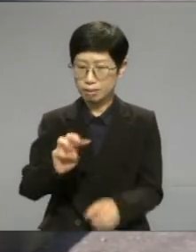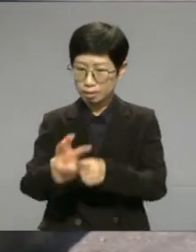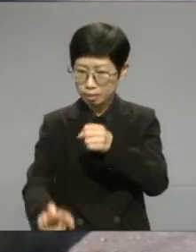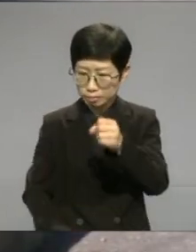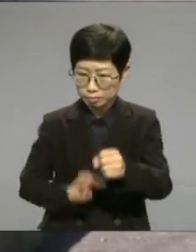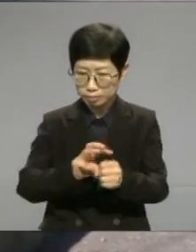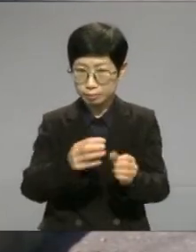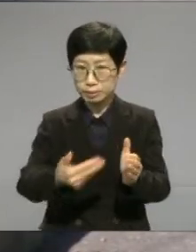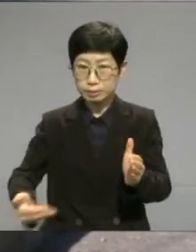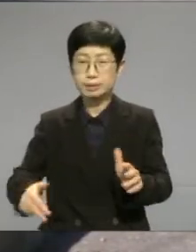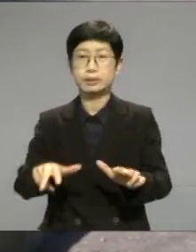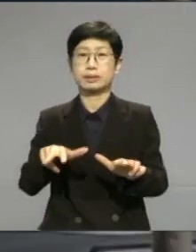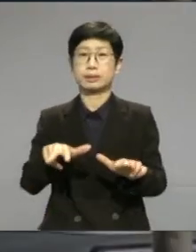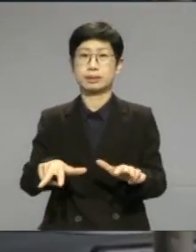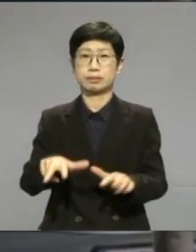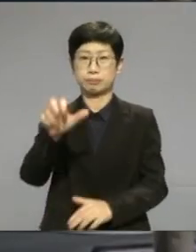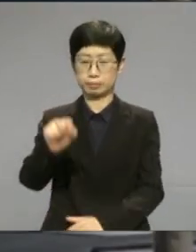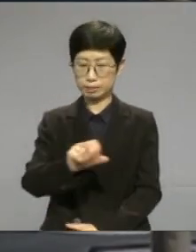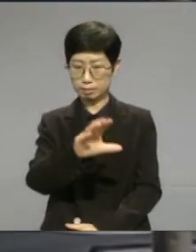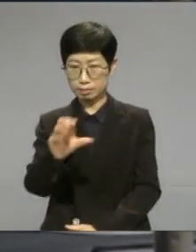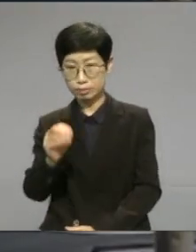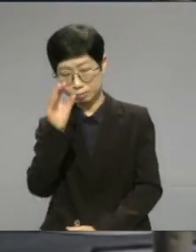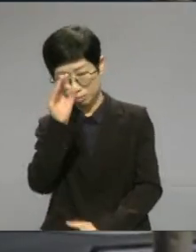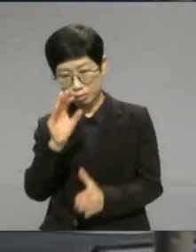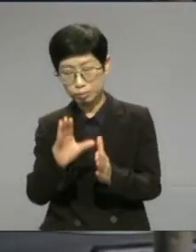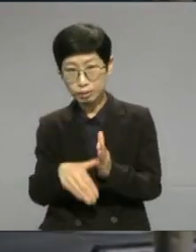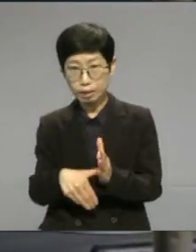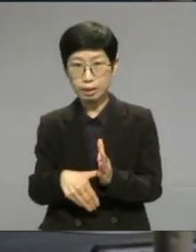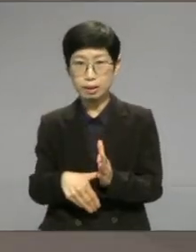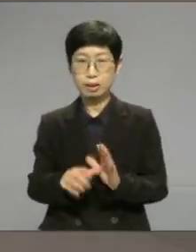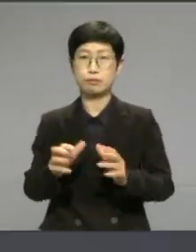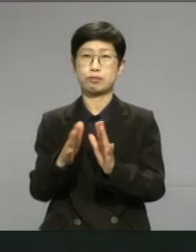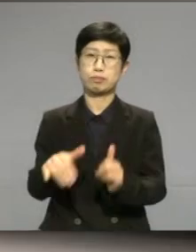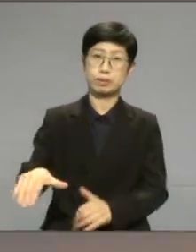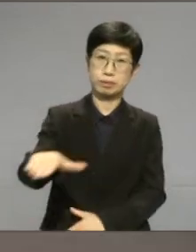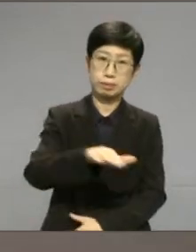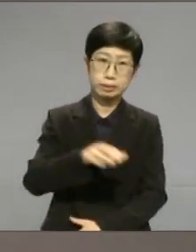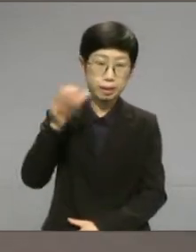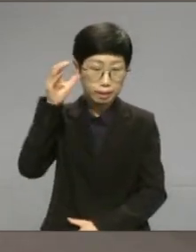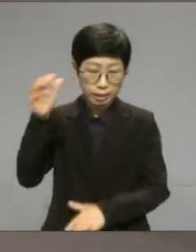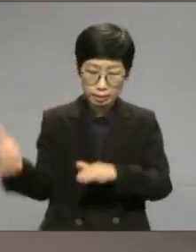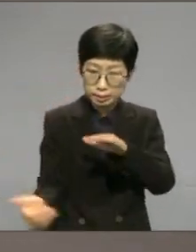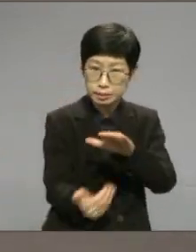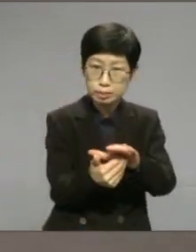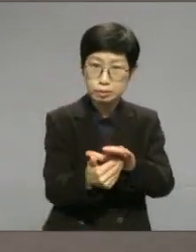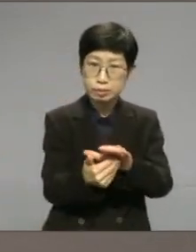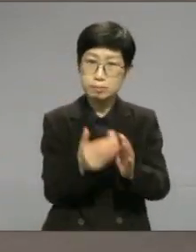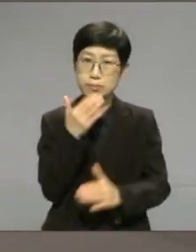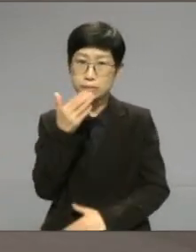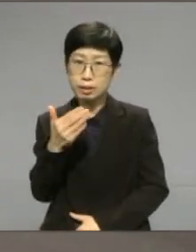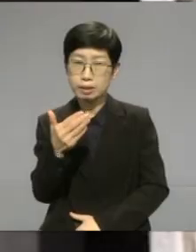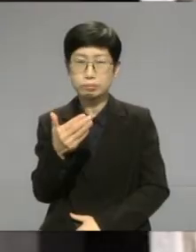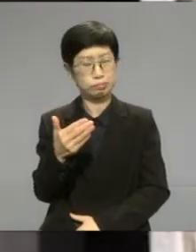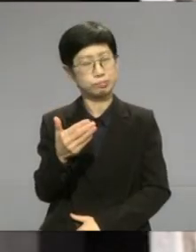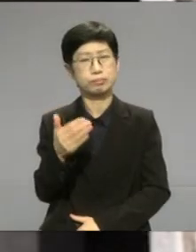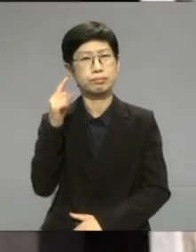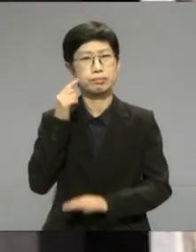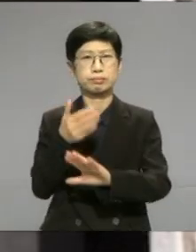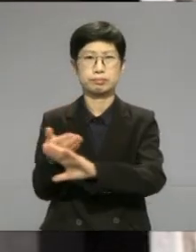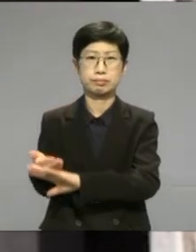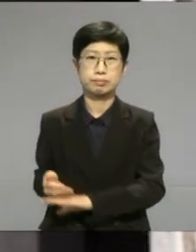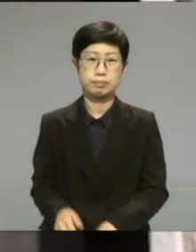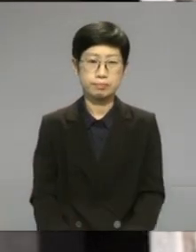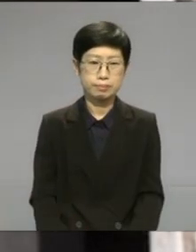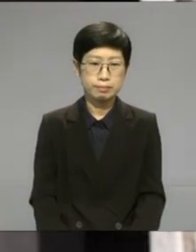30년이 지난 지금, 남아공은 국민들의 당시의 기대가 이루어졌는지에 대해서는 회의감을 토로합니다. The first time